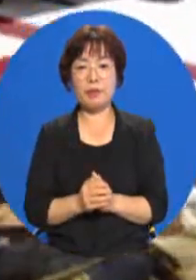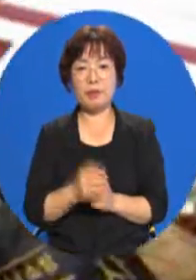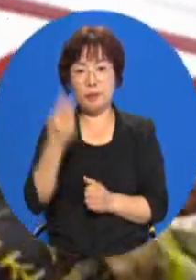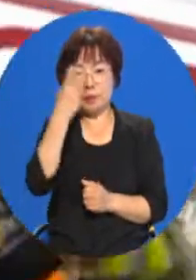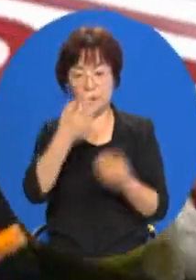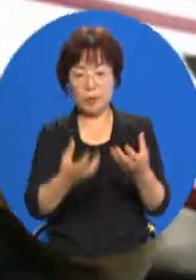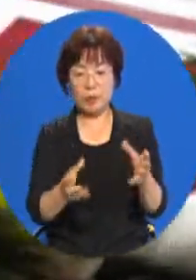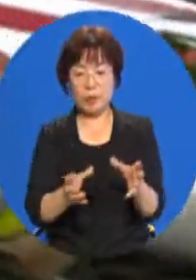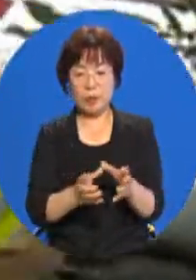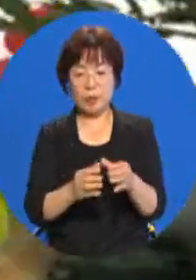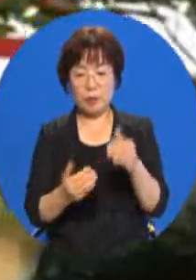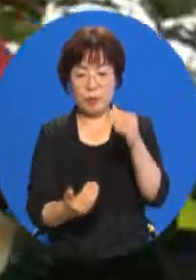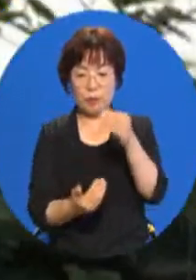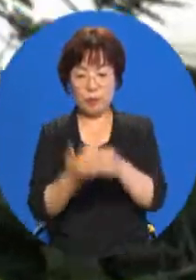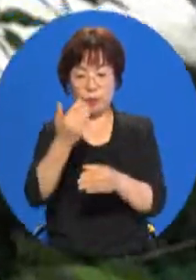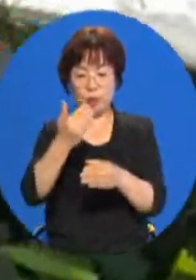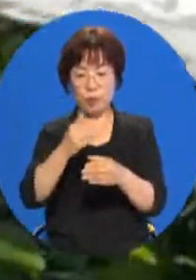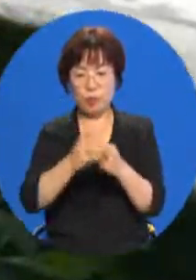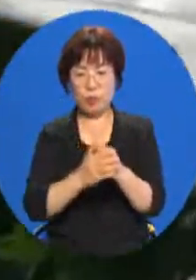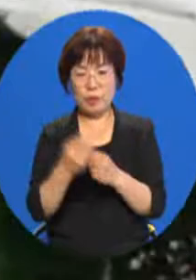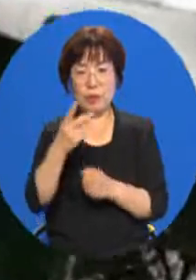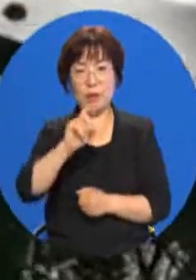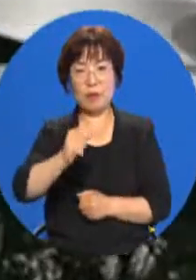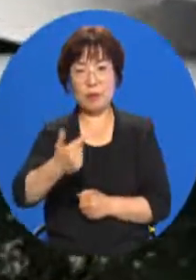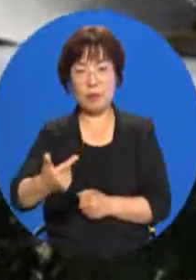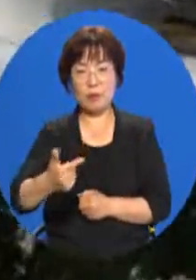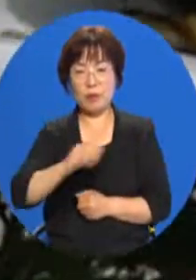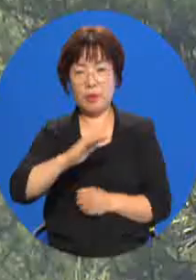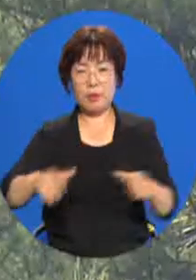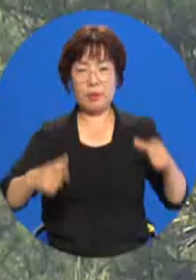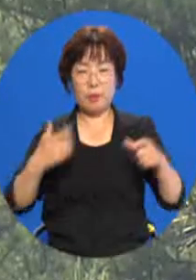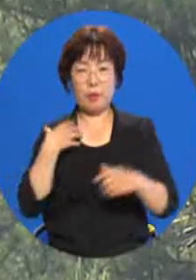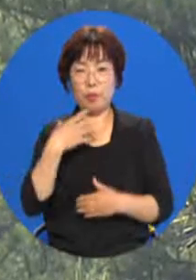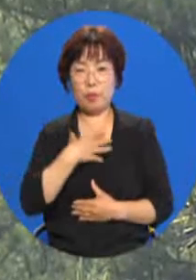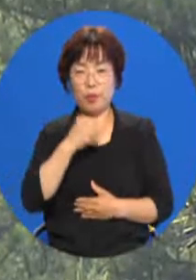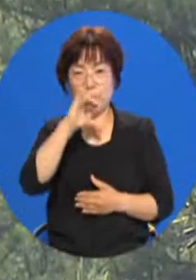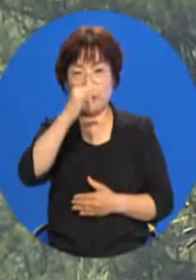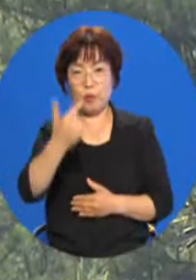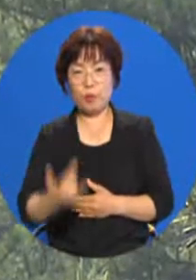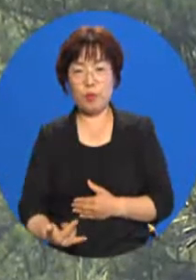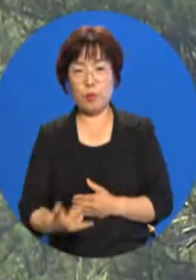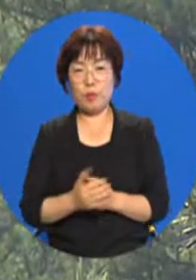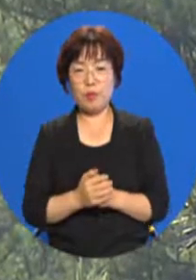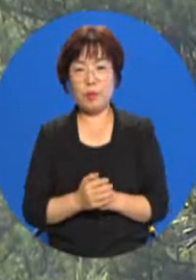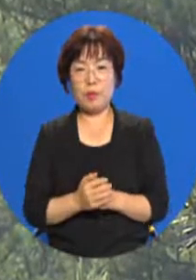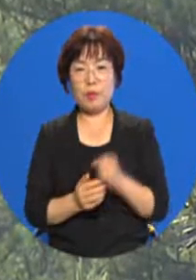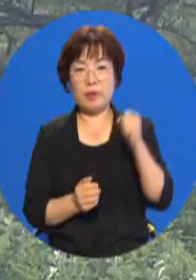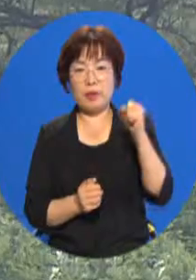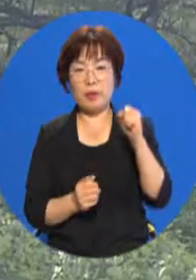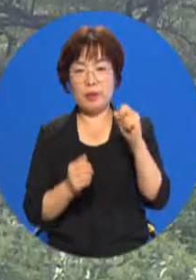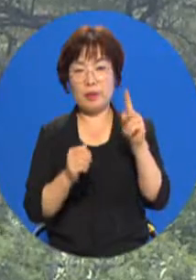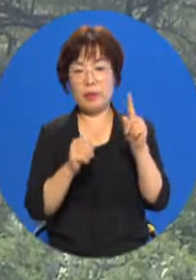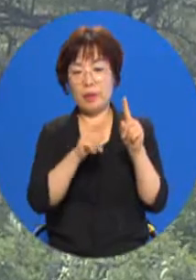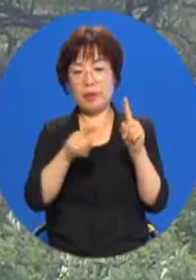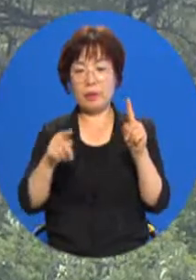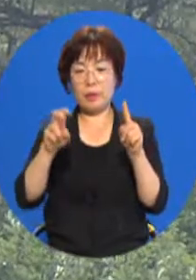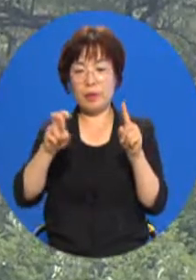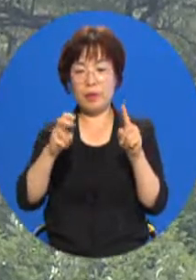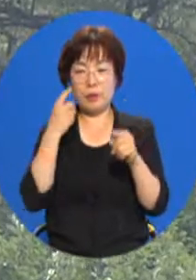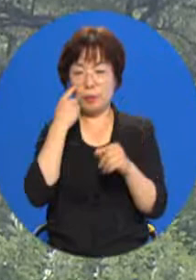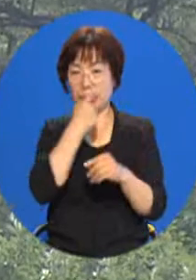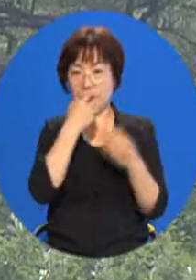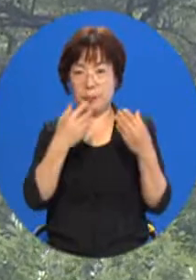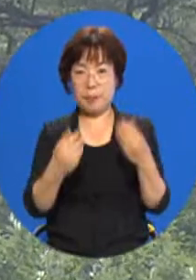항공조사위원회는 사고가 난 비행기가 2016년 전남 무안에 추락한 경비행기와 같은 SR-20 기종으로